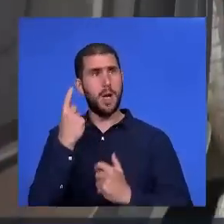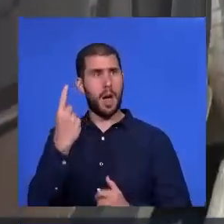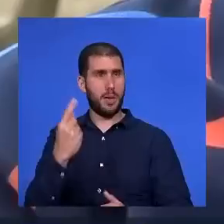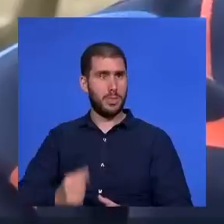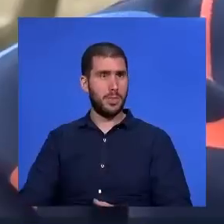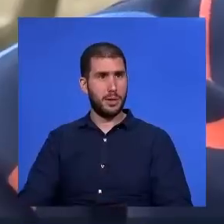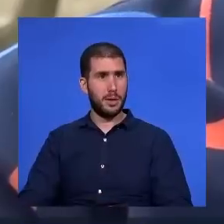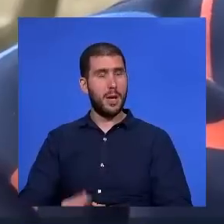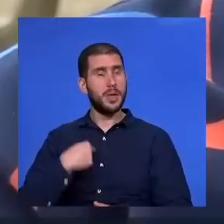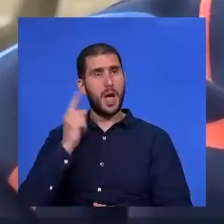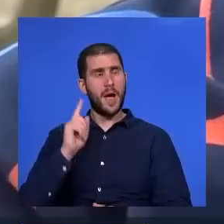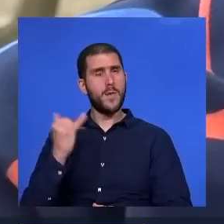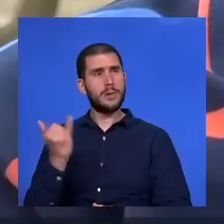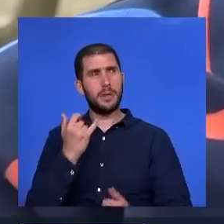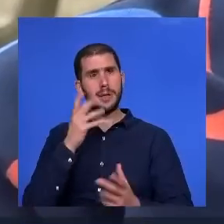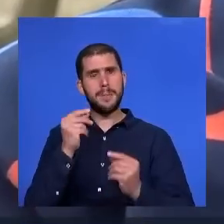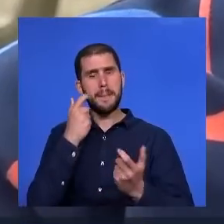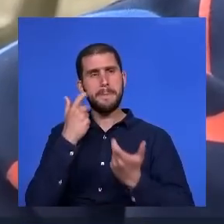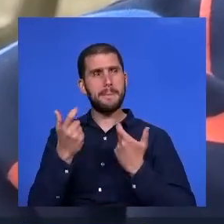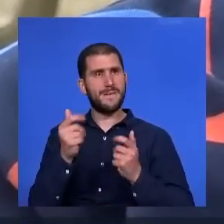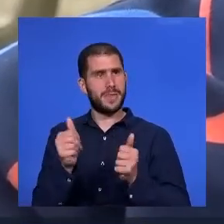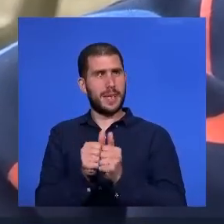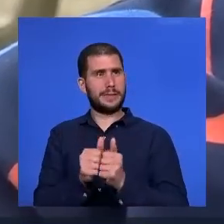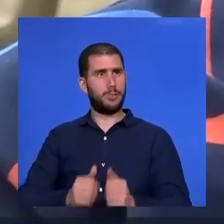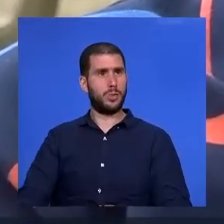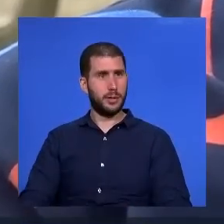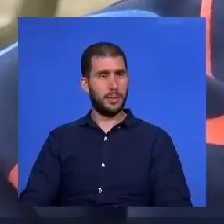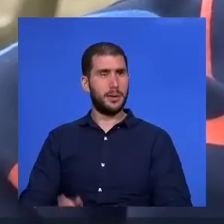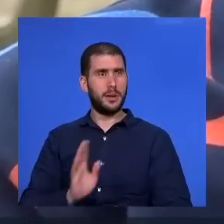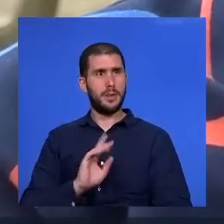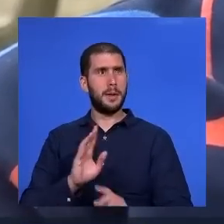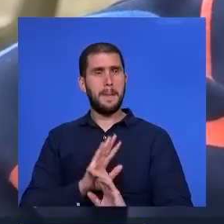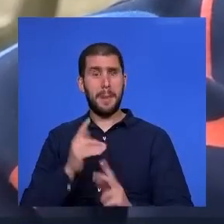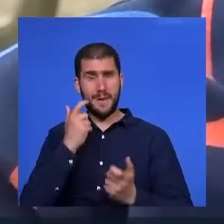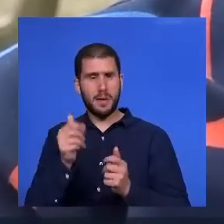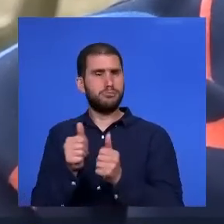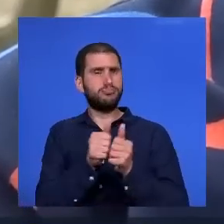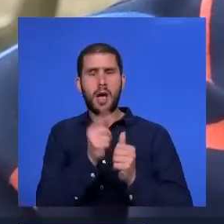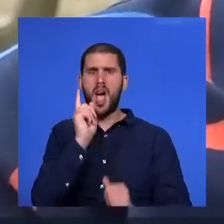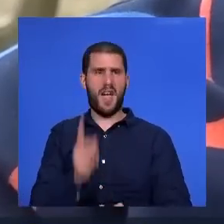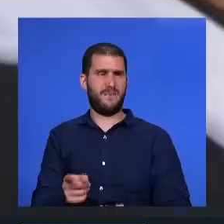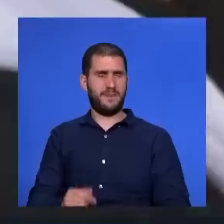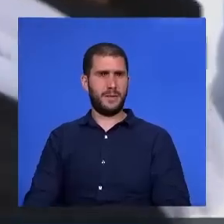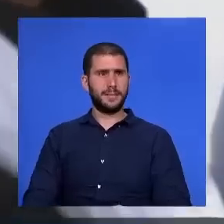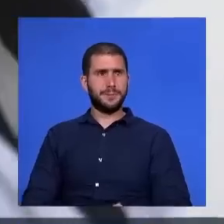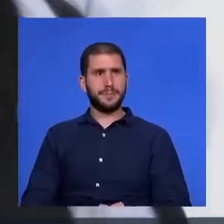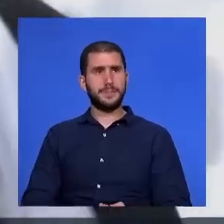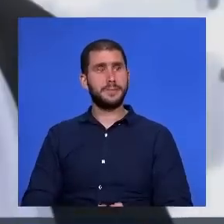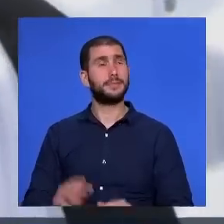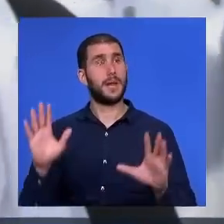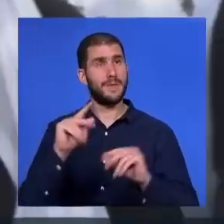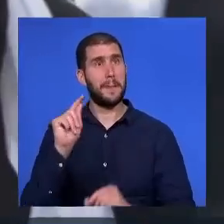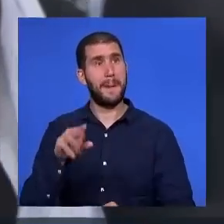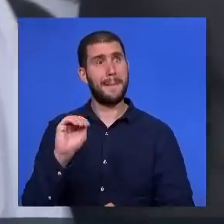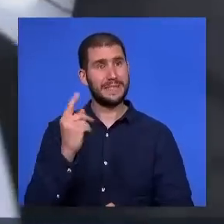אחד. אני חייב להיות כל הזמן מאבטח ולא לזוז בלי ההבטחה. הערב הגיע